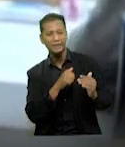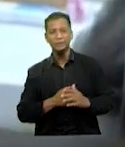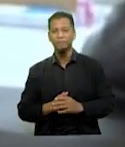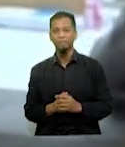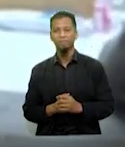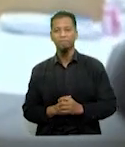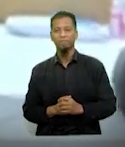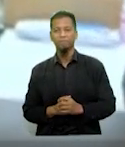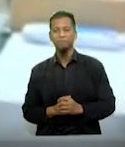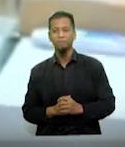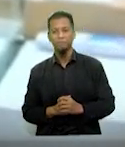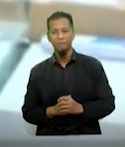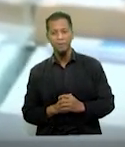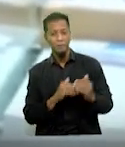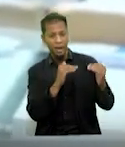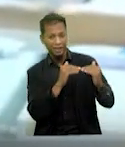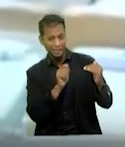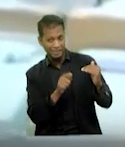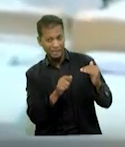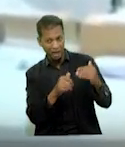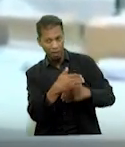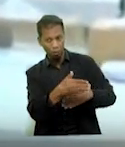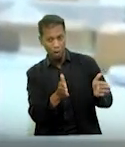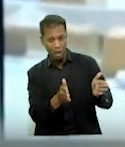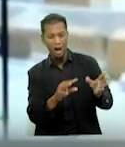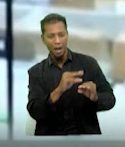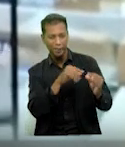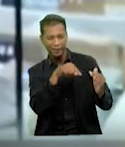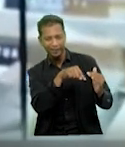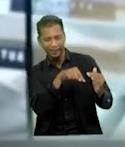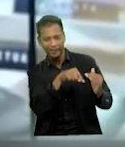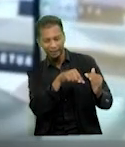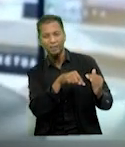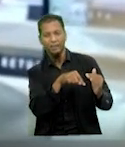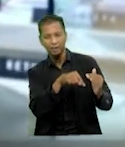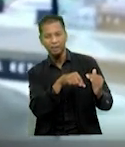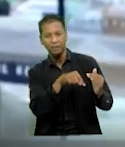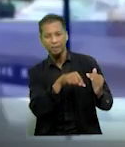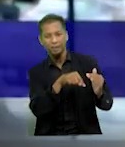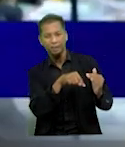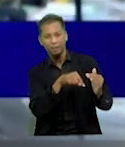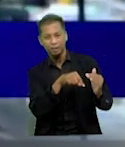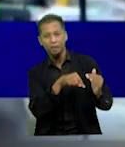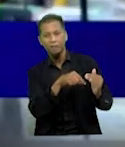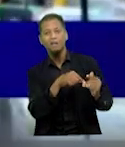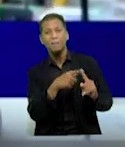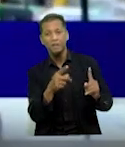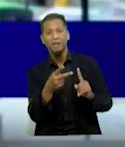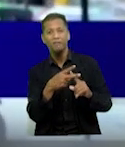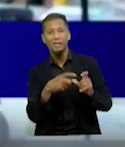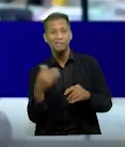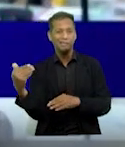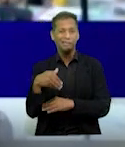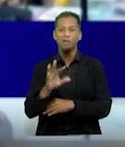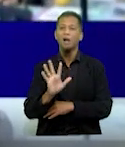Sidang banding digelar di ruang rapat di Propam Polri dilaksanakan secara tertutup tanpa menghadirkan terduga pelanggar. Sidang hanya dihadiri